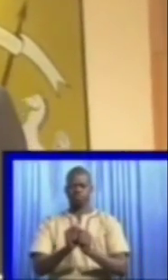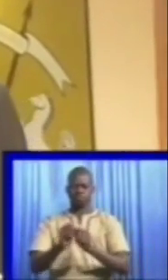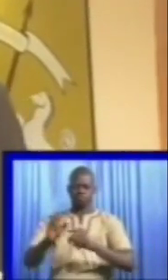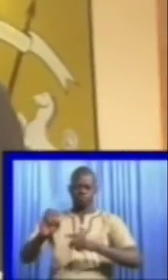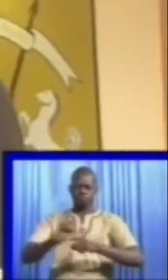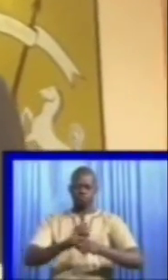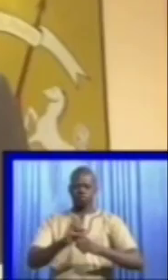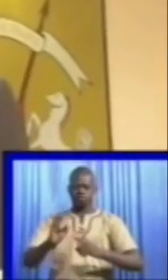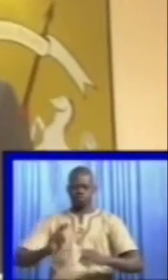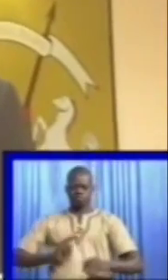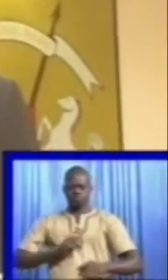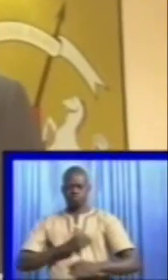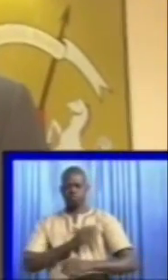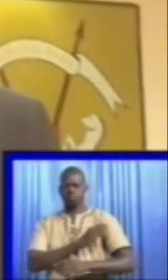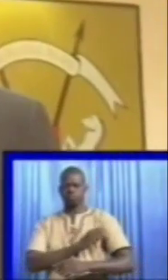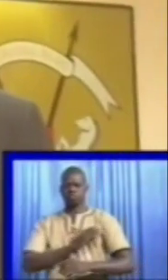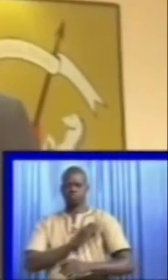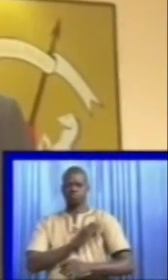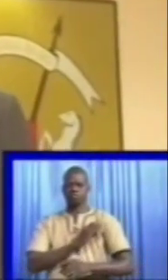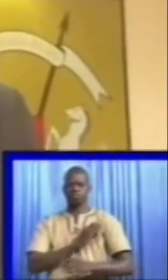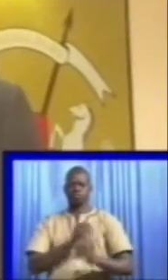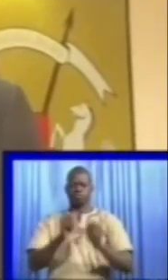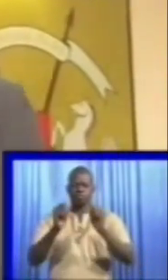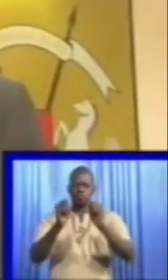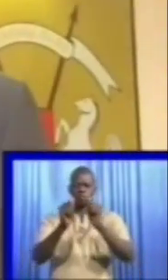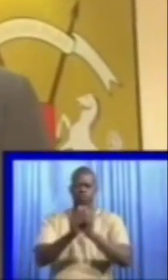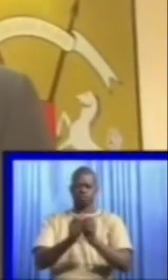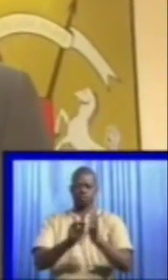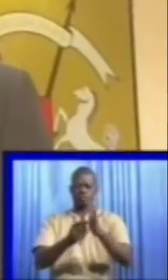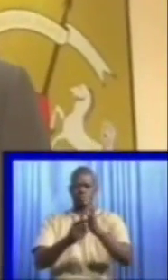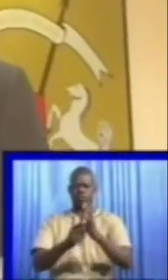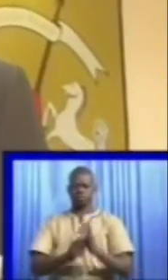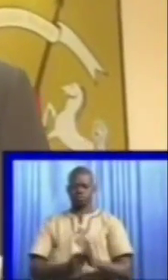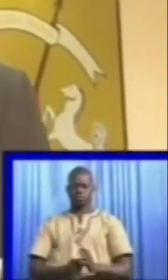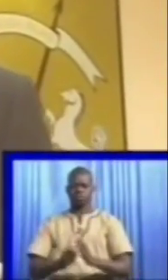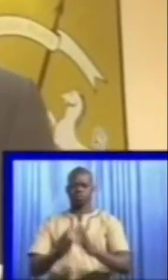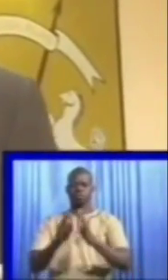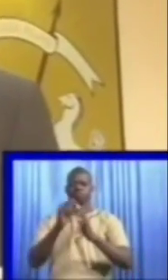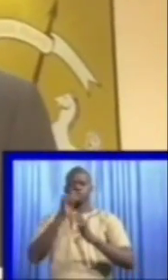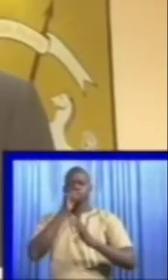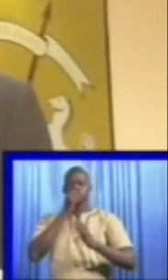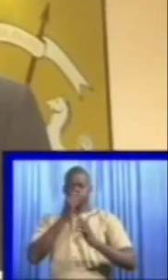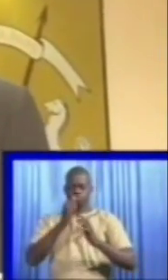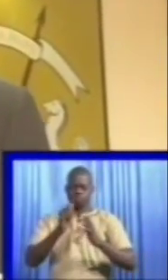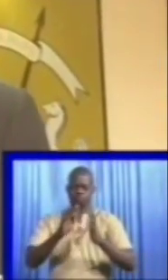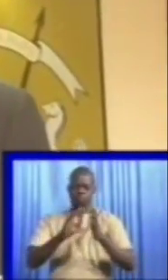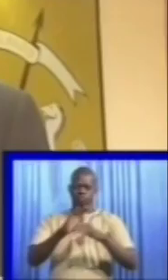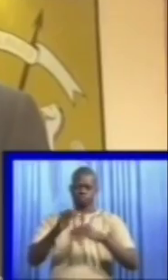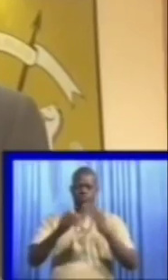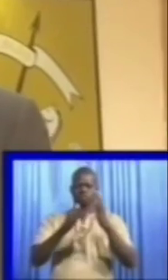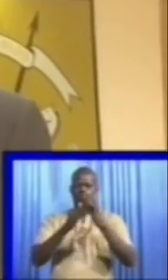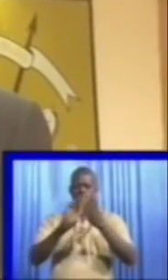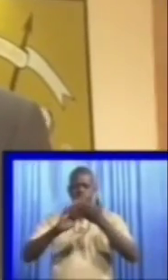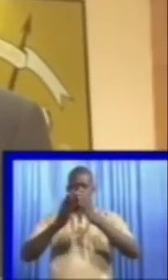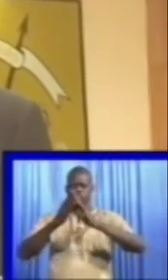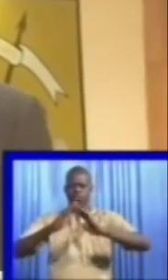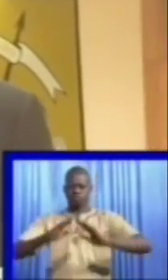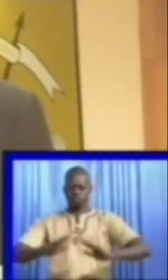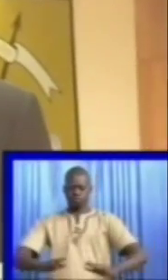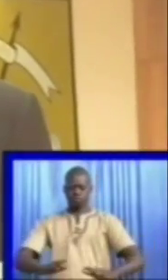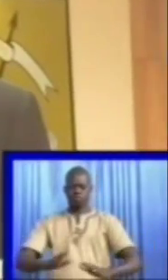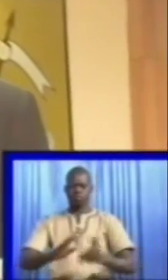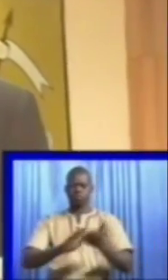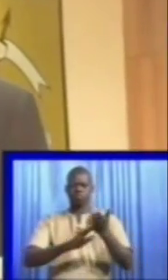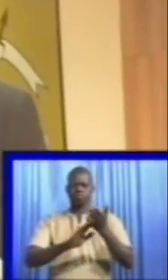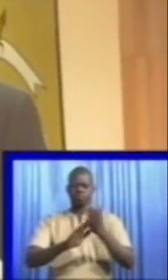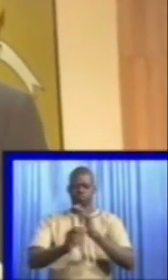l'exercice de notre citoyenneté avec les exigences de stabilité de nos institutions, de paix et de tolérance